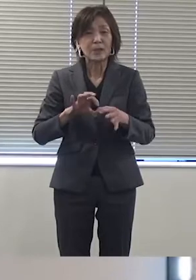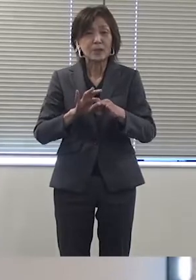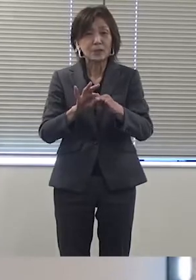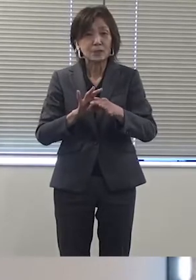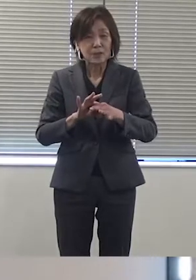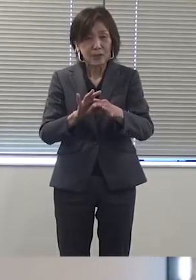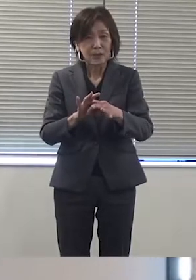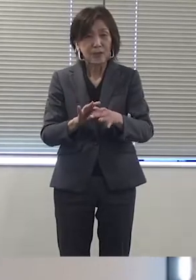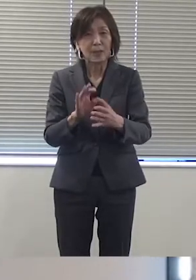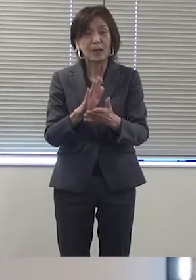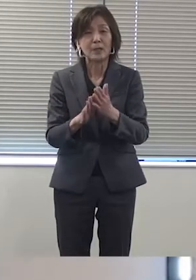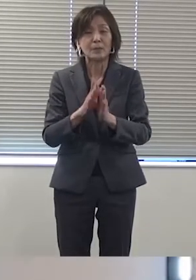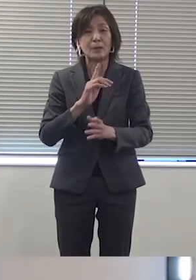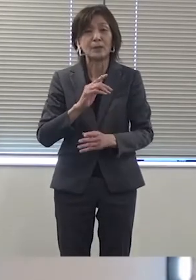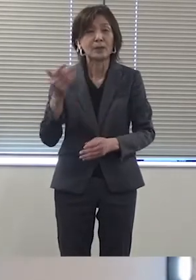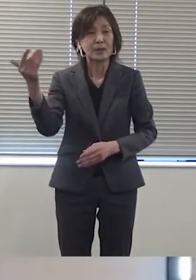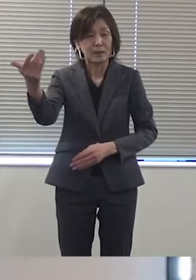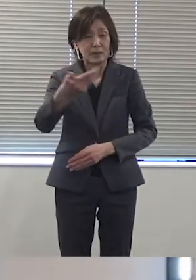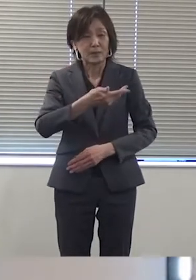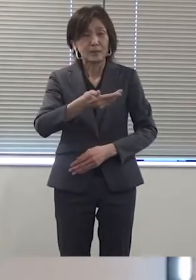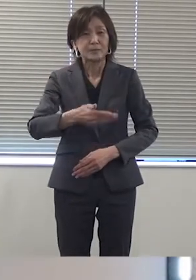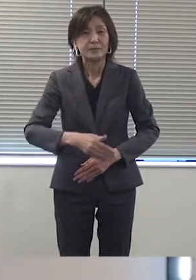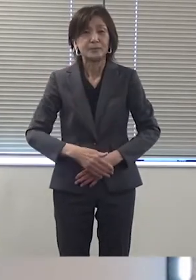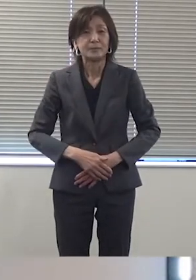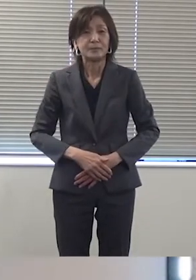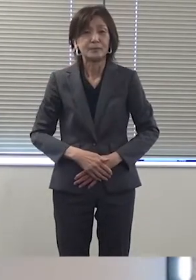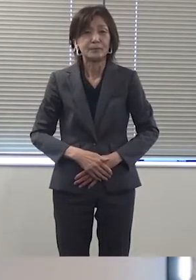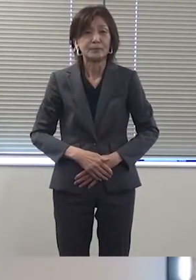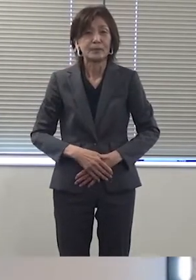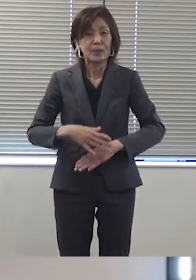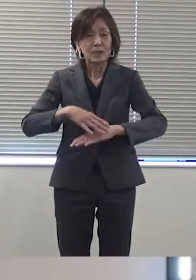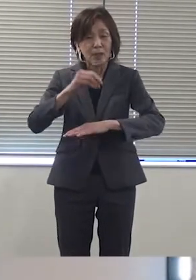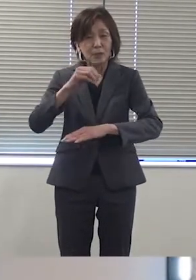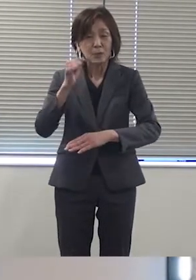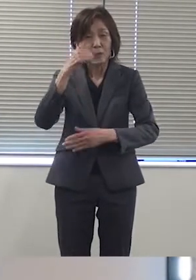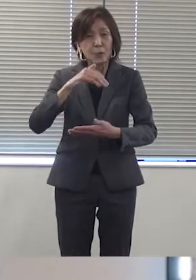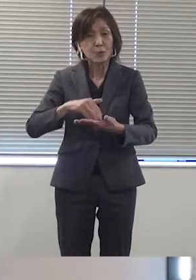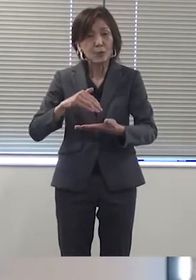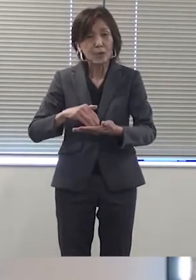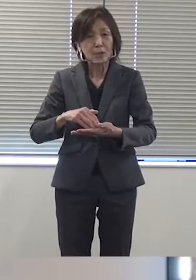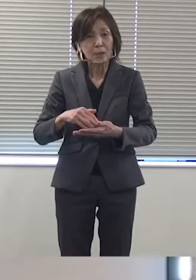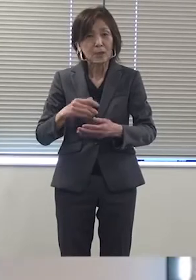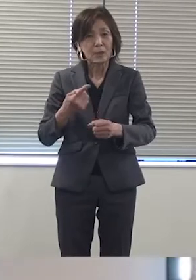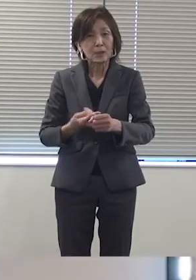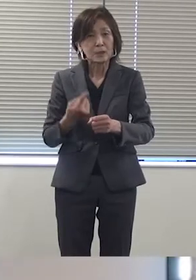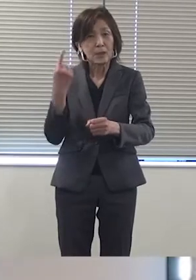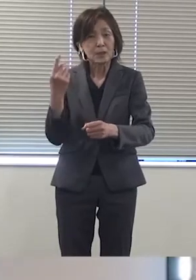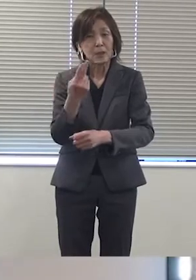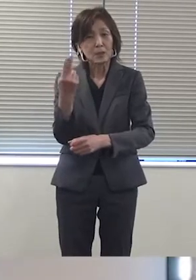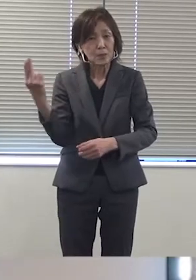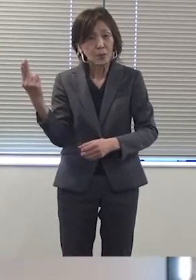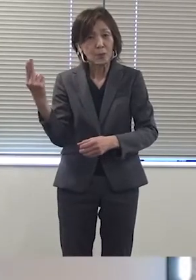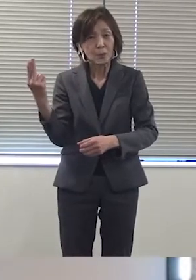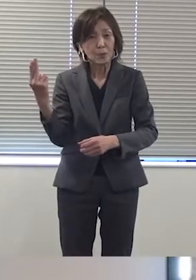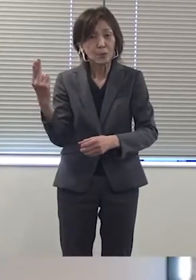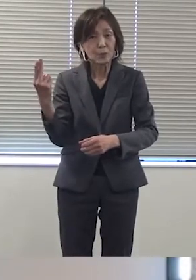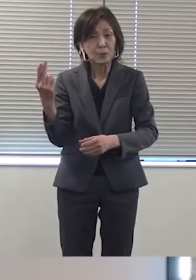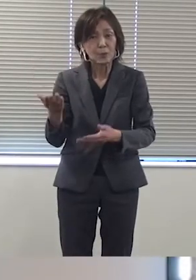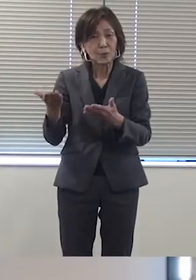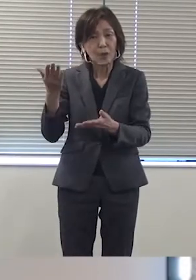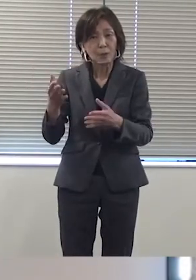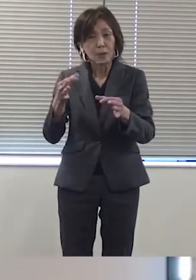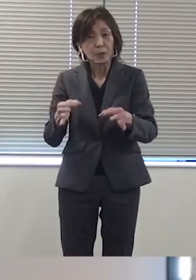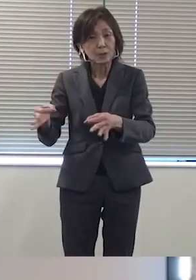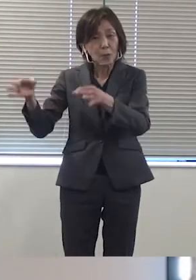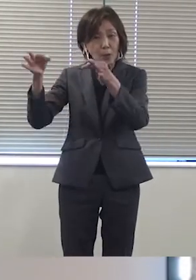ね、前の年度のから増額になるというのは、5年ぶりか何かだと認識しているんです